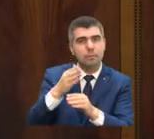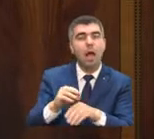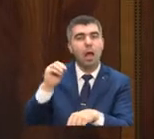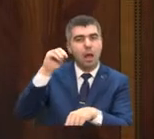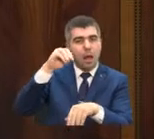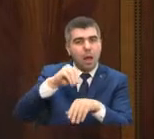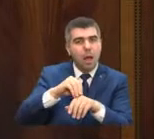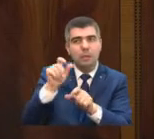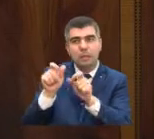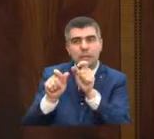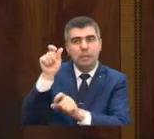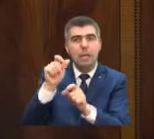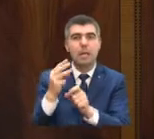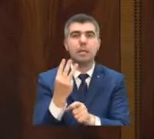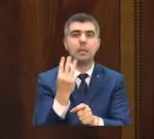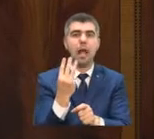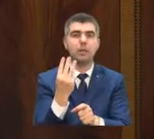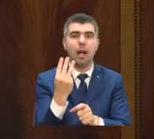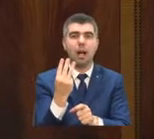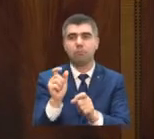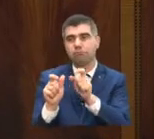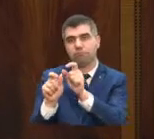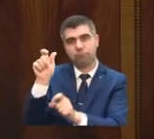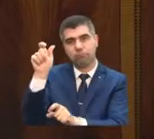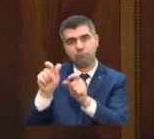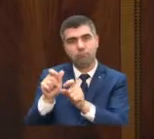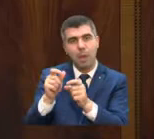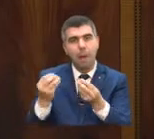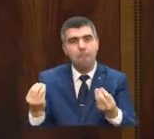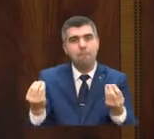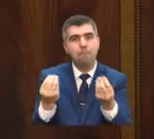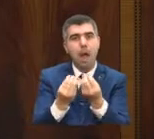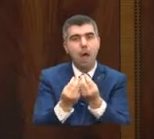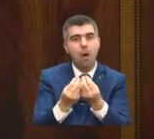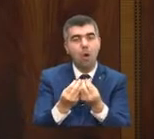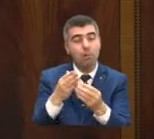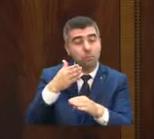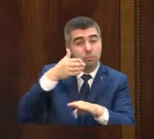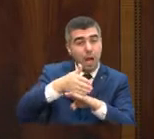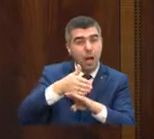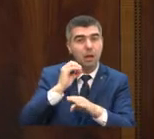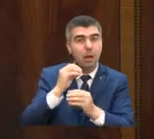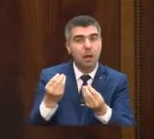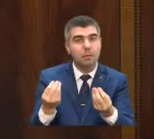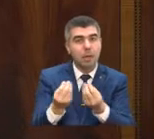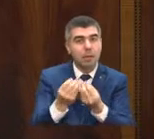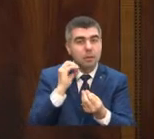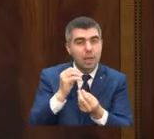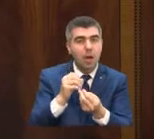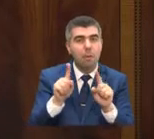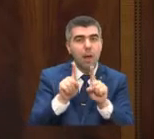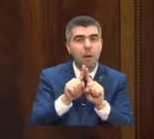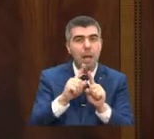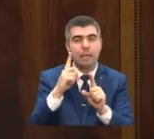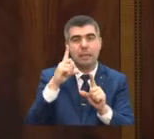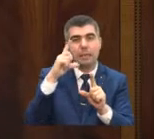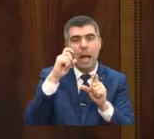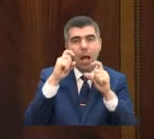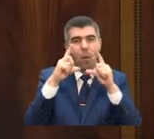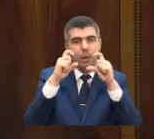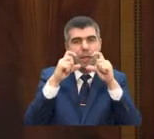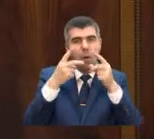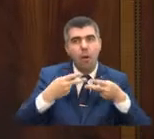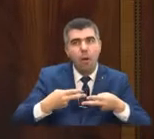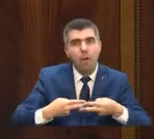باقي الأشخاص الثلاثة المتورطين في ارتكاب هذه الجريمة، والذين تم تعميم صورهم وبياناتهم التعريفية